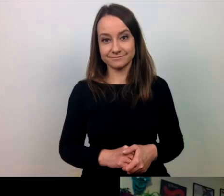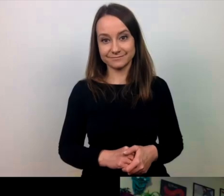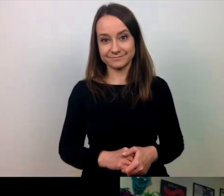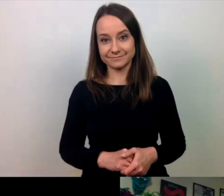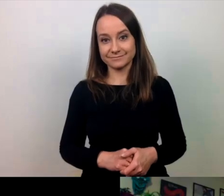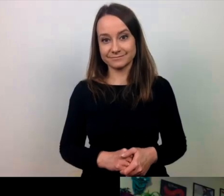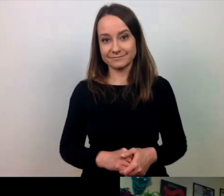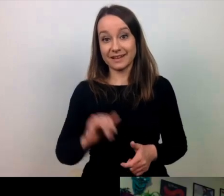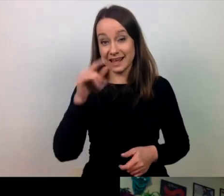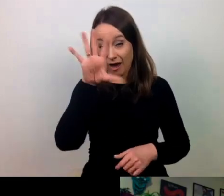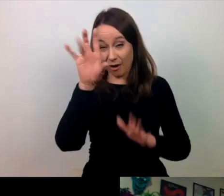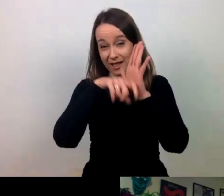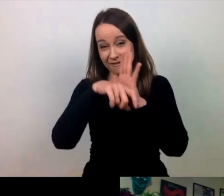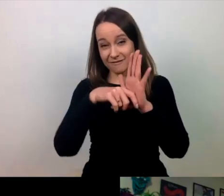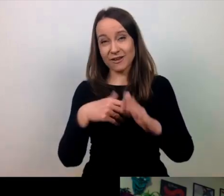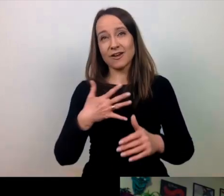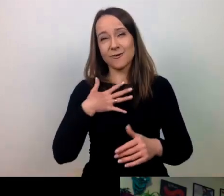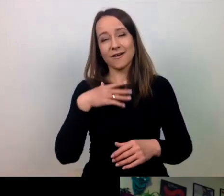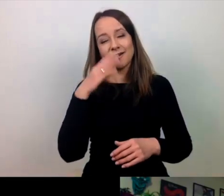Podsypiałaś podczas tego filmu?